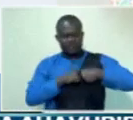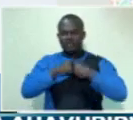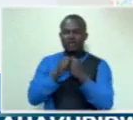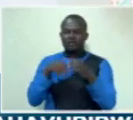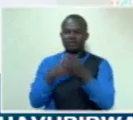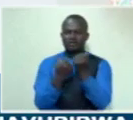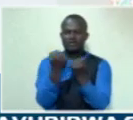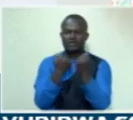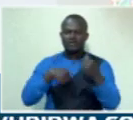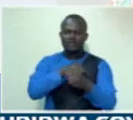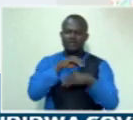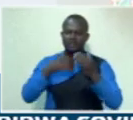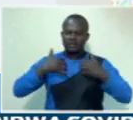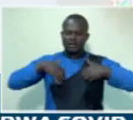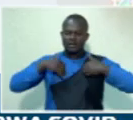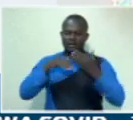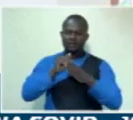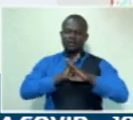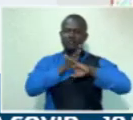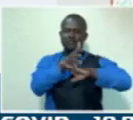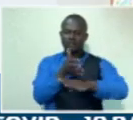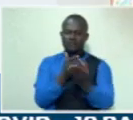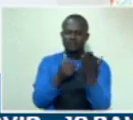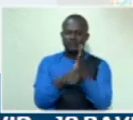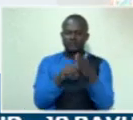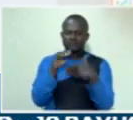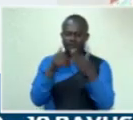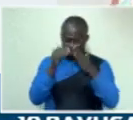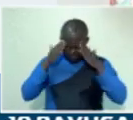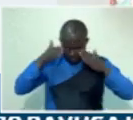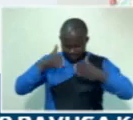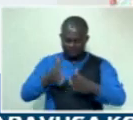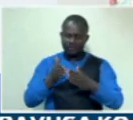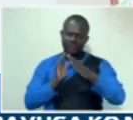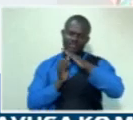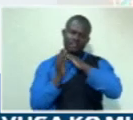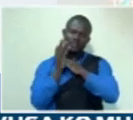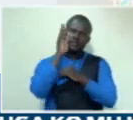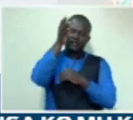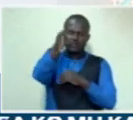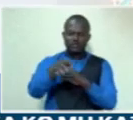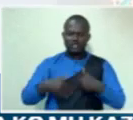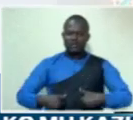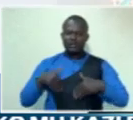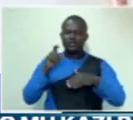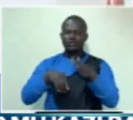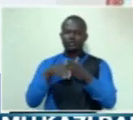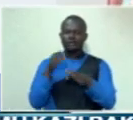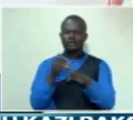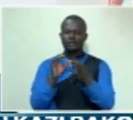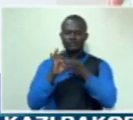bwacu. Ubushake dufite ni ukurenga izo ngorane tugashyira imbere hazaza h'abakiri bato tugomba gufatanya kubaka.